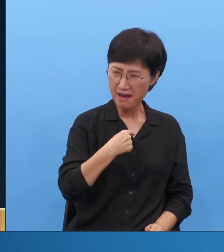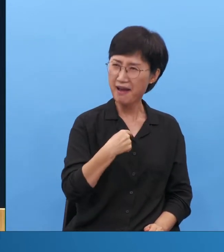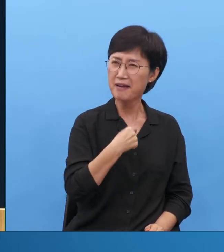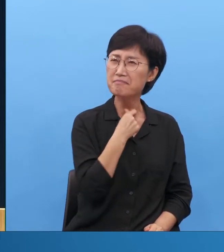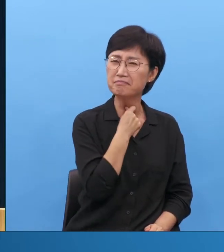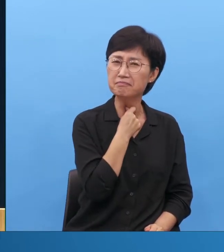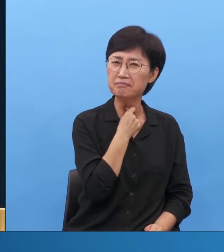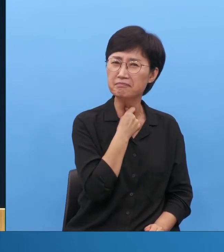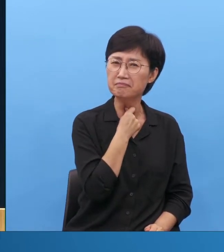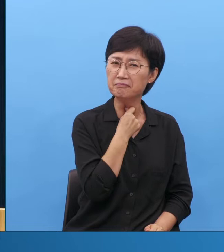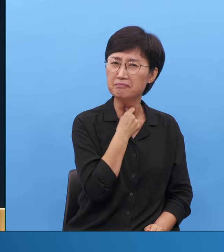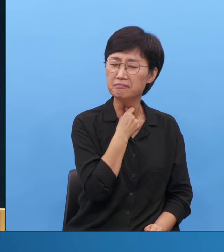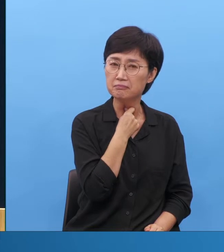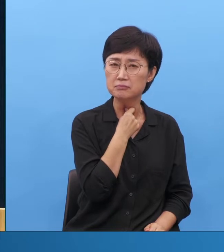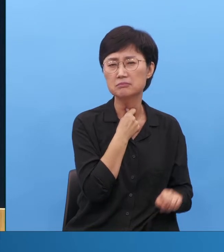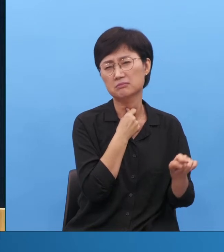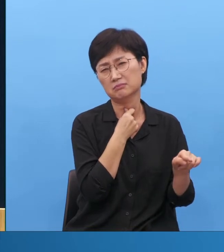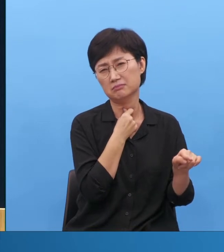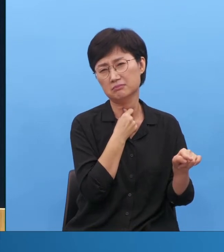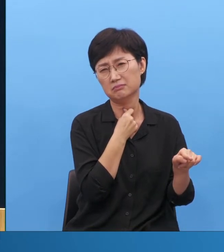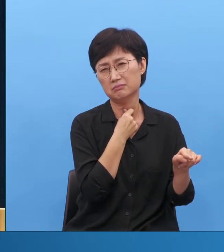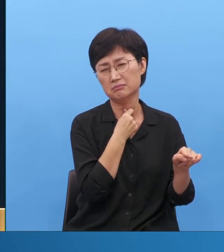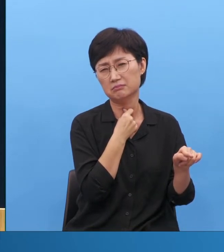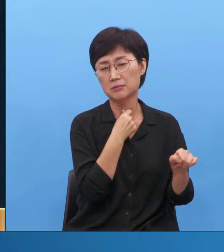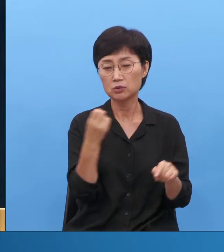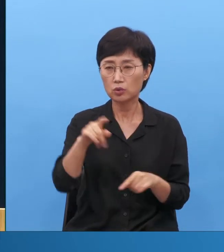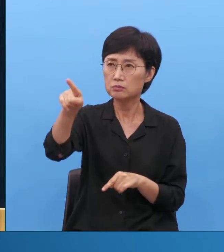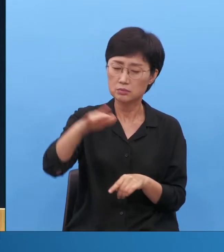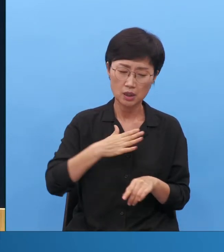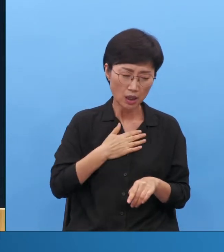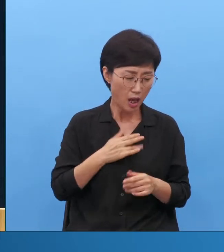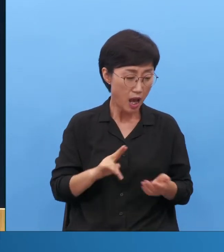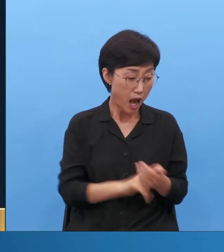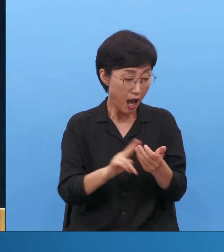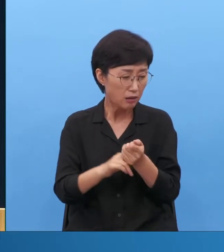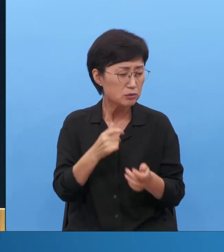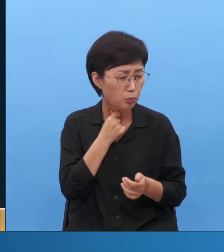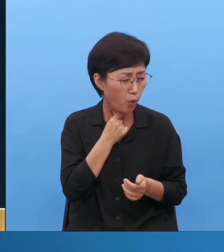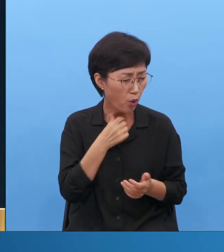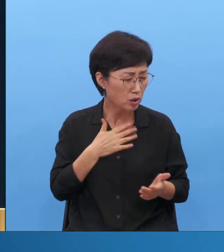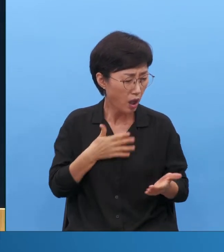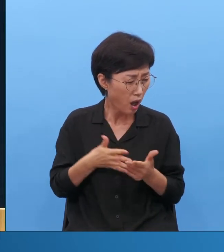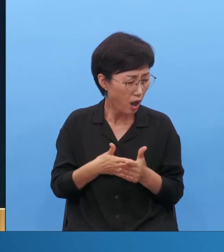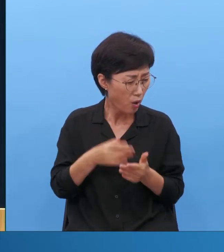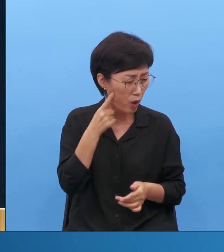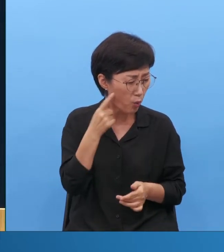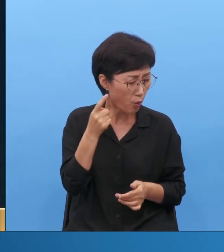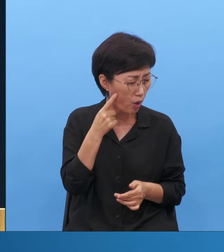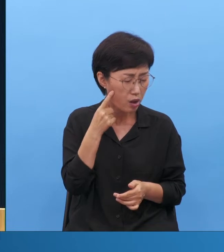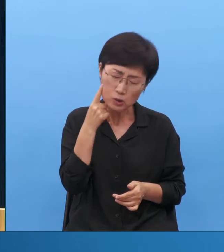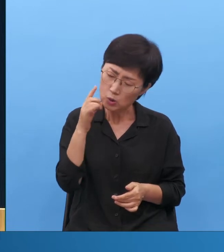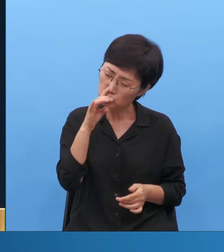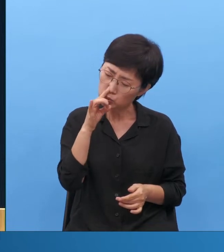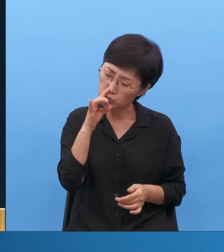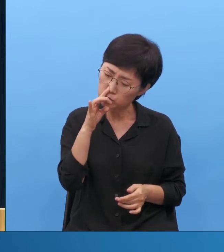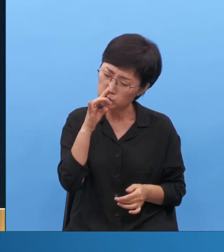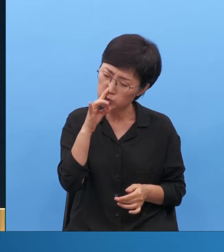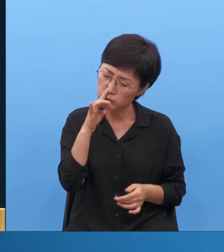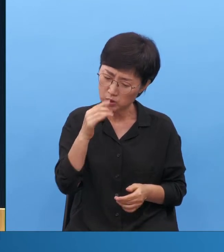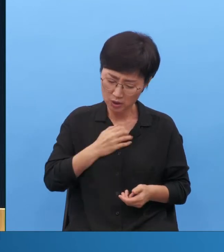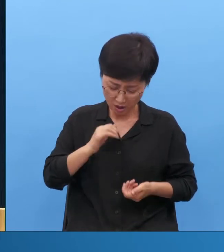same? 그 정도가 아닙니다. But it goes beyond 나는 왜 that. 안 되느냐? Why does it not work for me? 그 정도가 아니라니까요. And even beyond that. 나는 왜